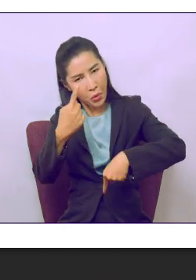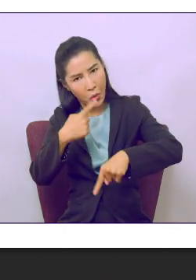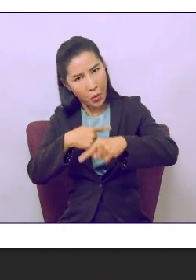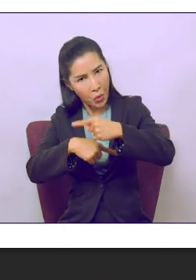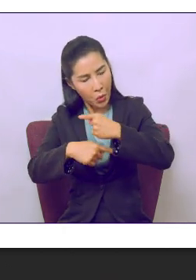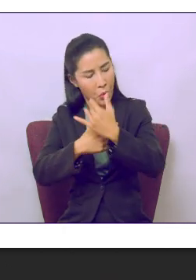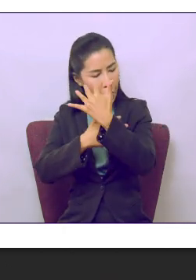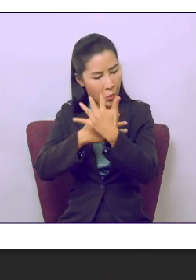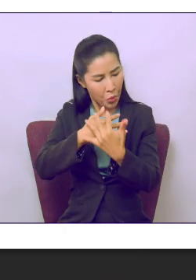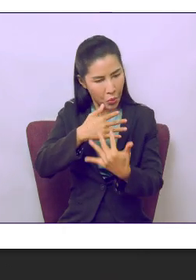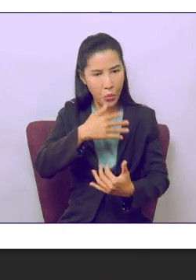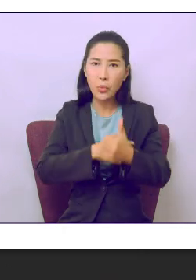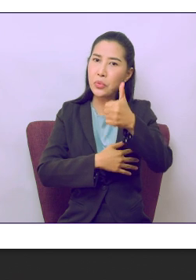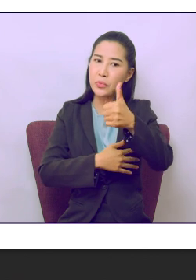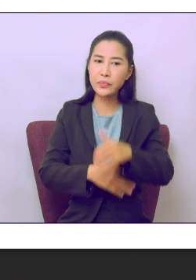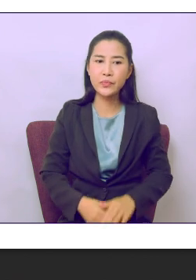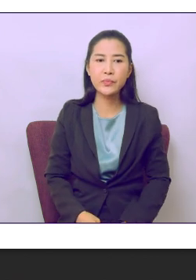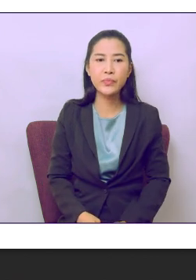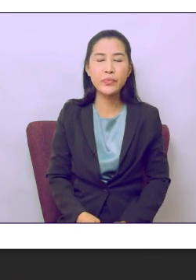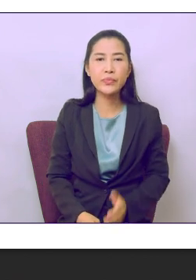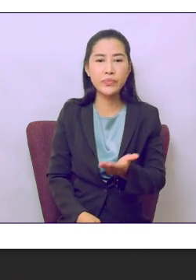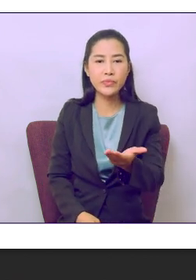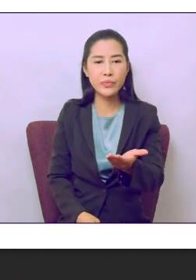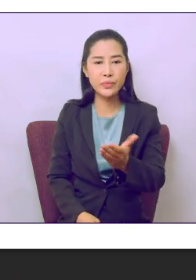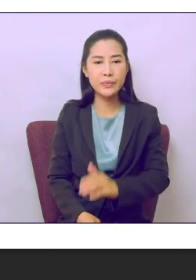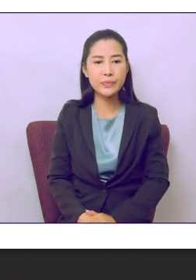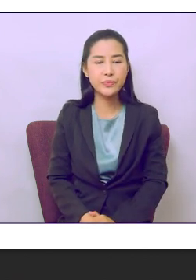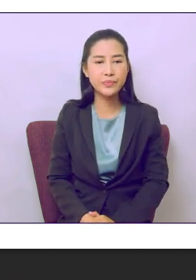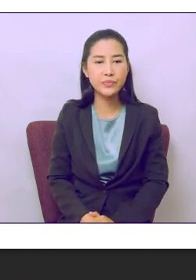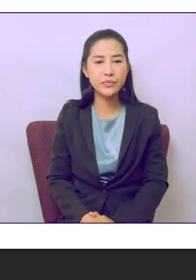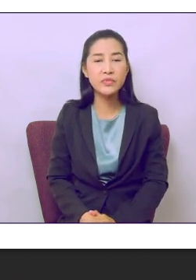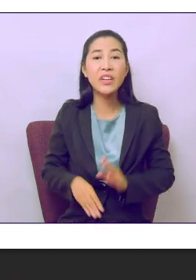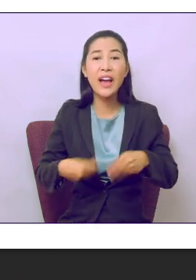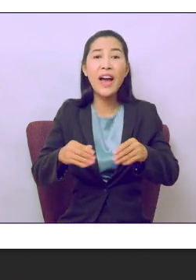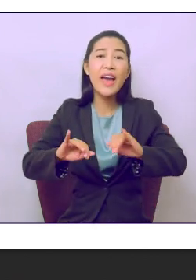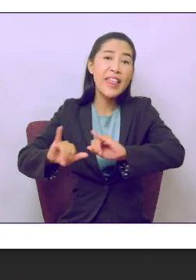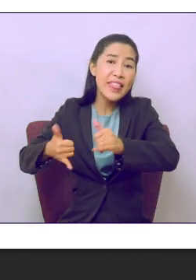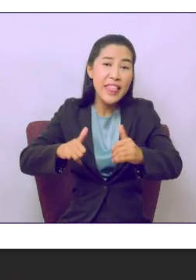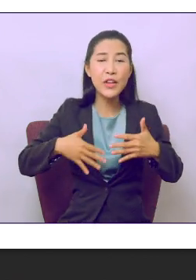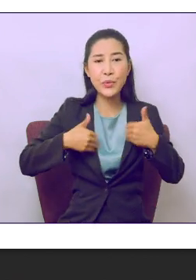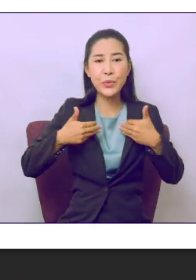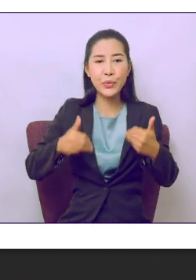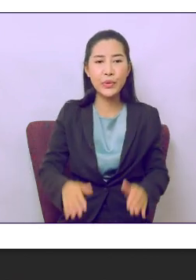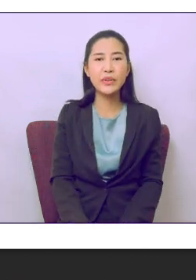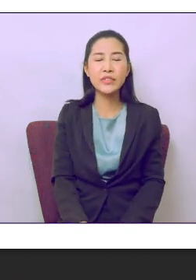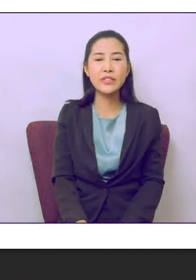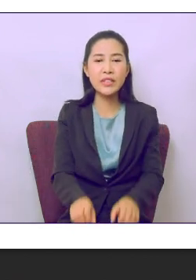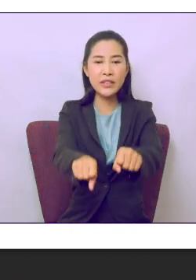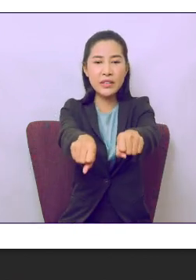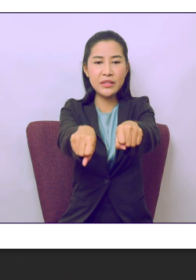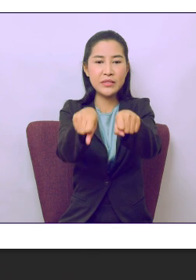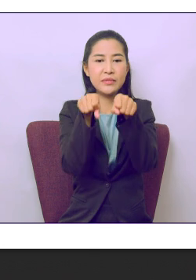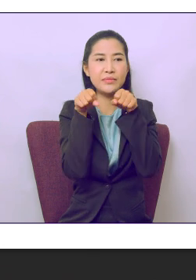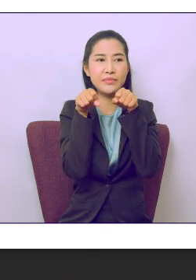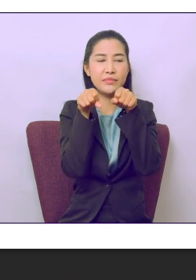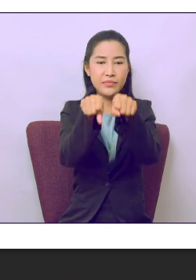ทั้งท่านั่งและท่านอนนะครับท่าต่อไปนะครับอันนี้ก็เอามาให้น้องๆเล่นสนุกๆจริงๆก็คือจับงอเข่าแล้วเคลื่อนแหละนะครับ